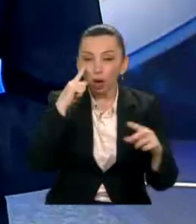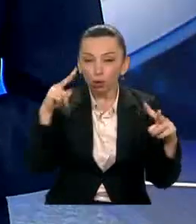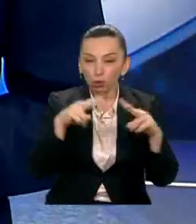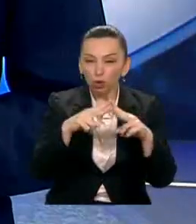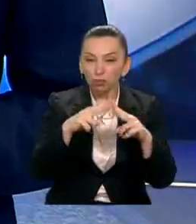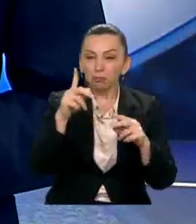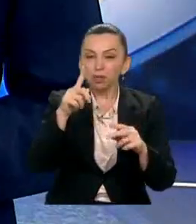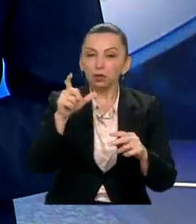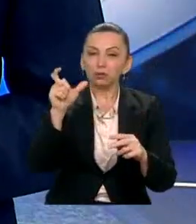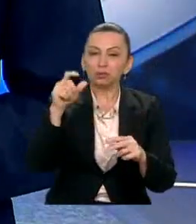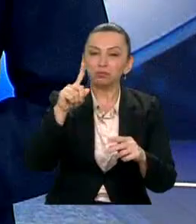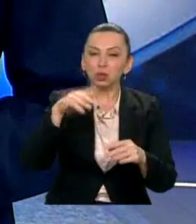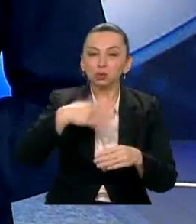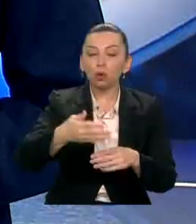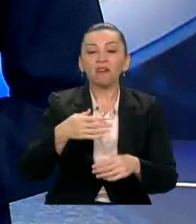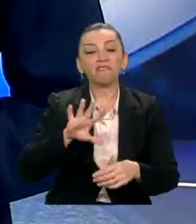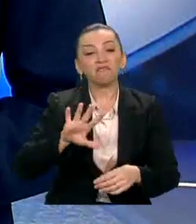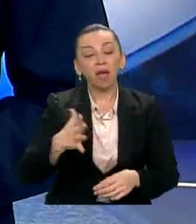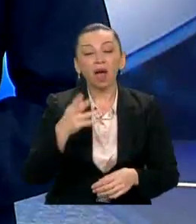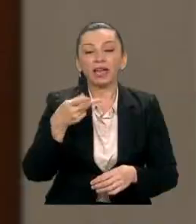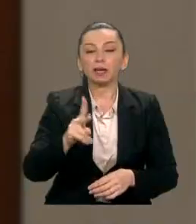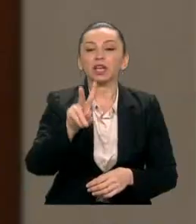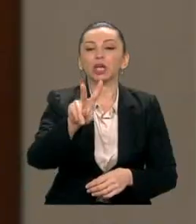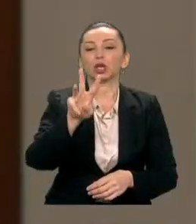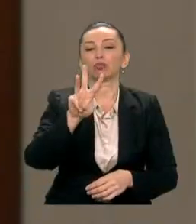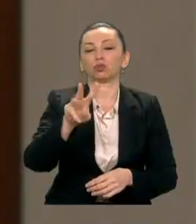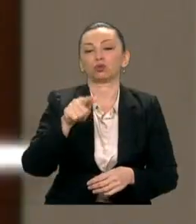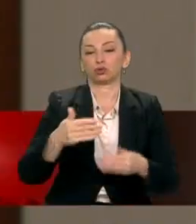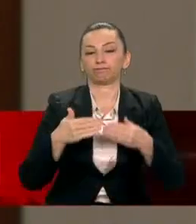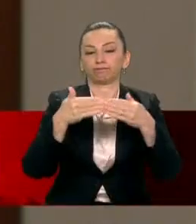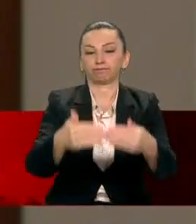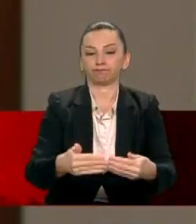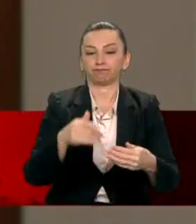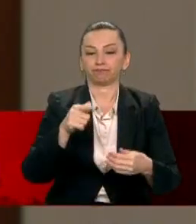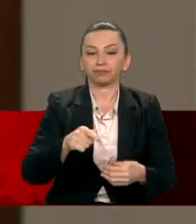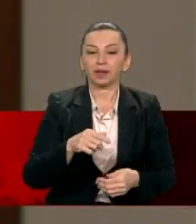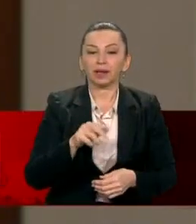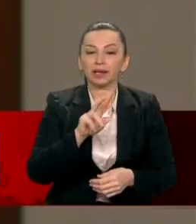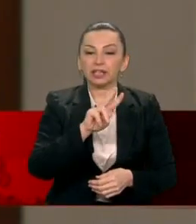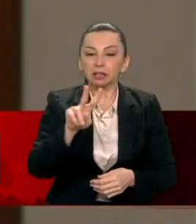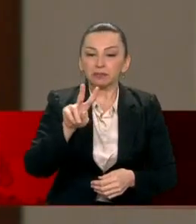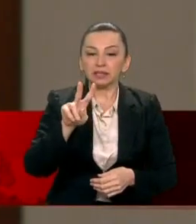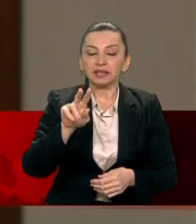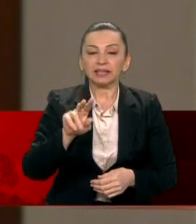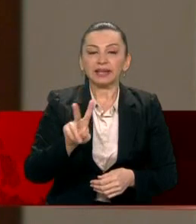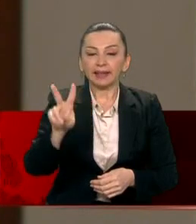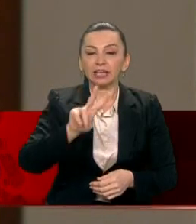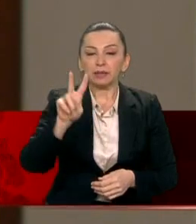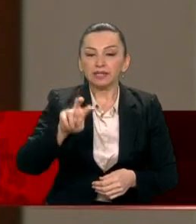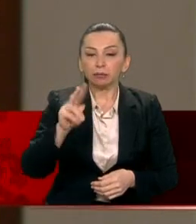bir sonraki ya da 2023'e kaldı TBMM'nin 27-28 ve 29 Aralık